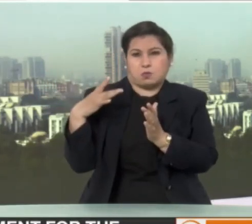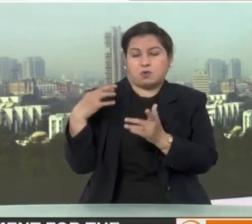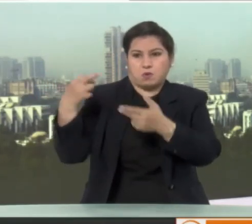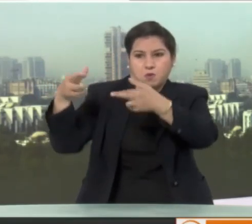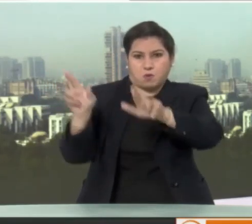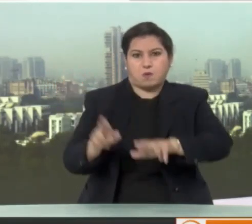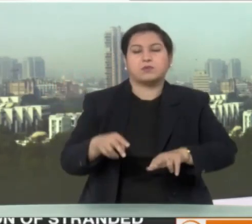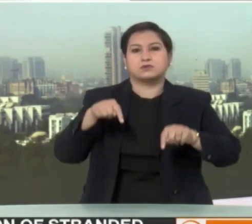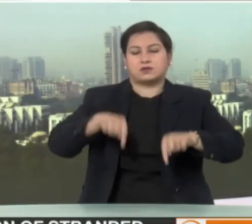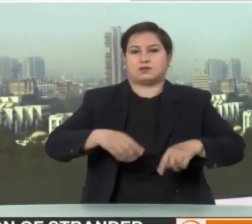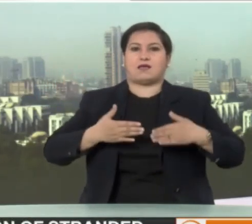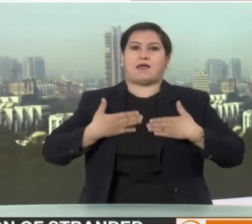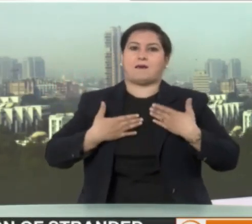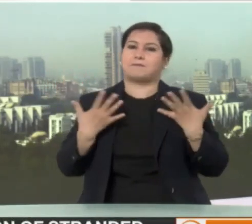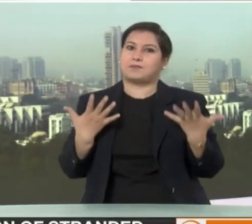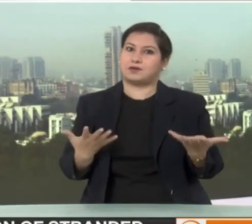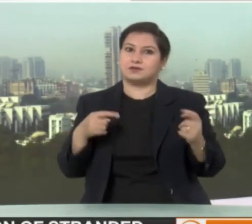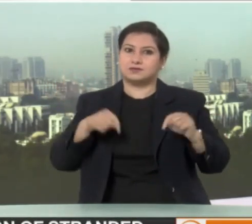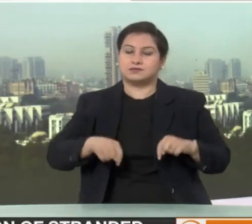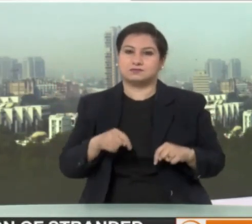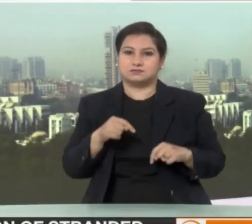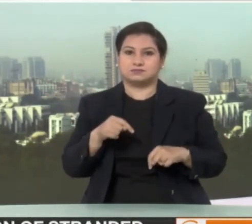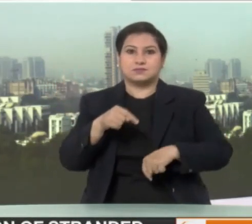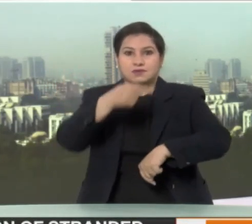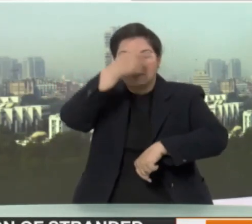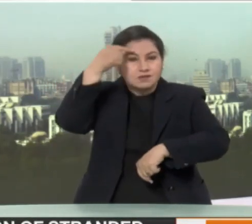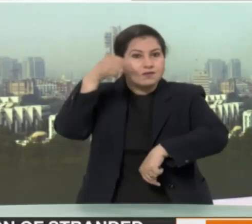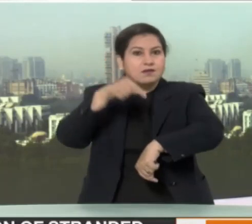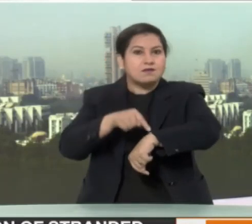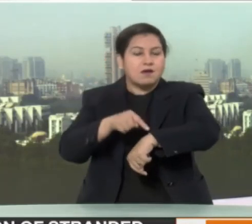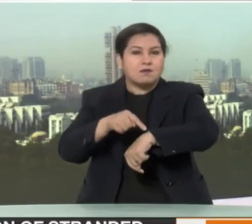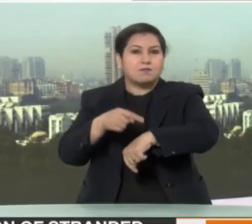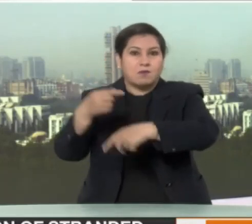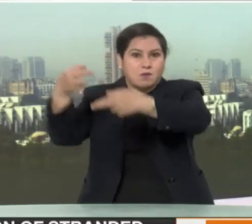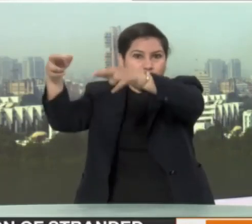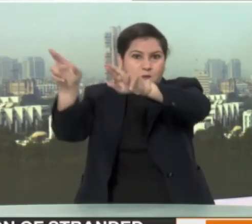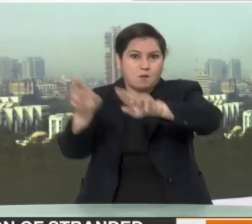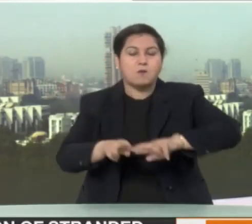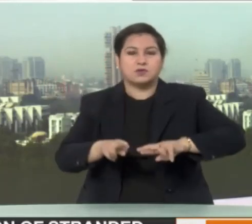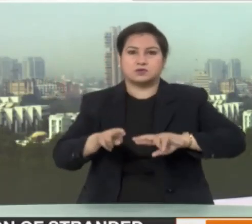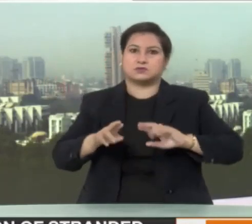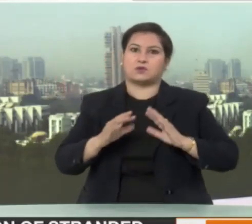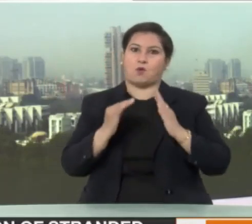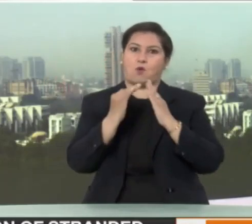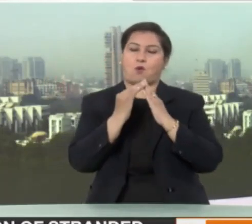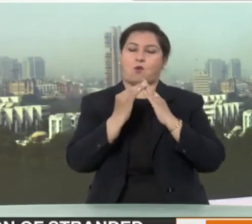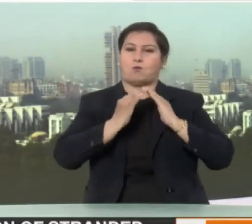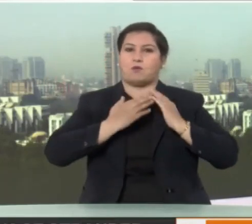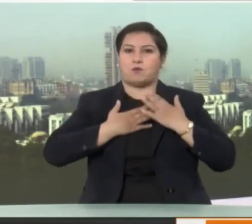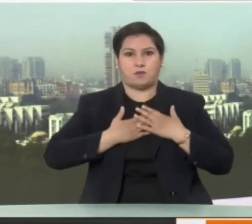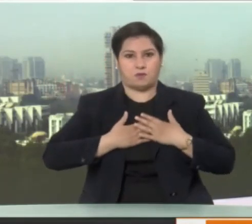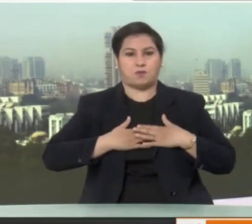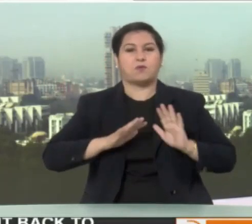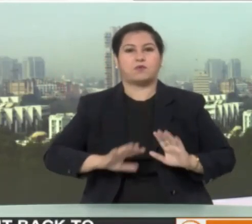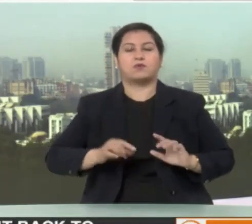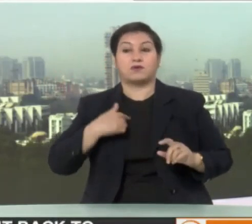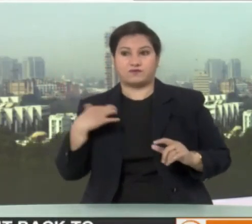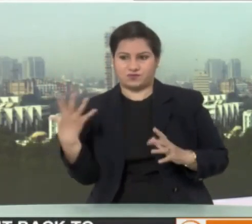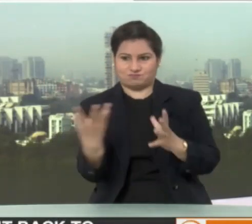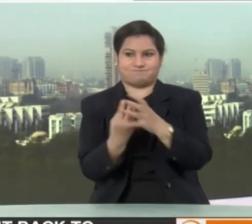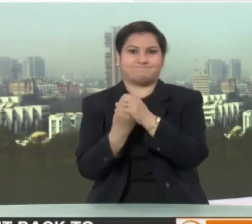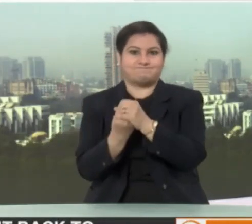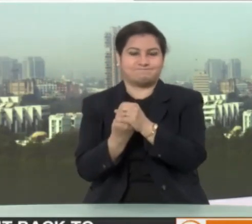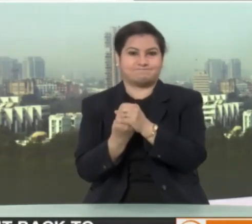day. So I am extremely happy for all of them that they will be able to go home and reunite with